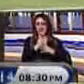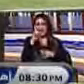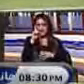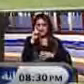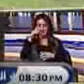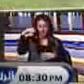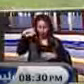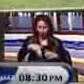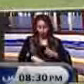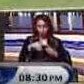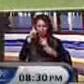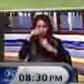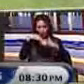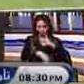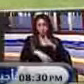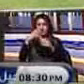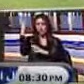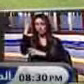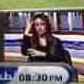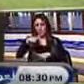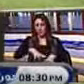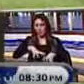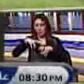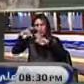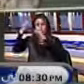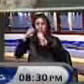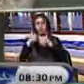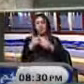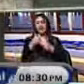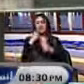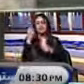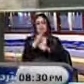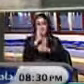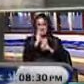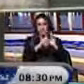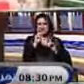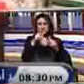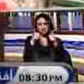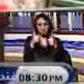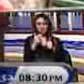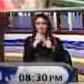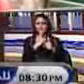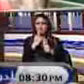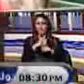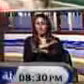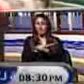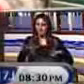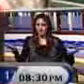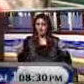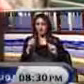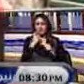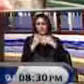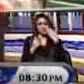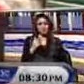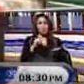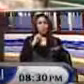رأسها مياه الشرب والقمامة والبوتاجاز وهذا المخبز. بعد ما عملناه وكل حاجه قدمنا بس طلب